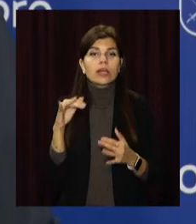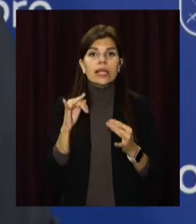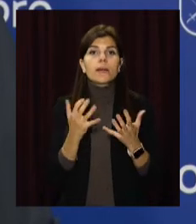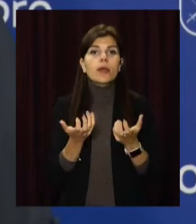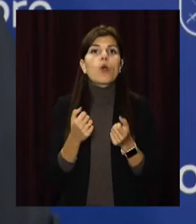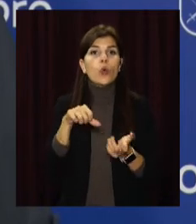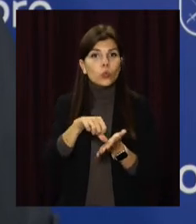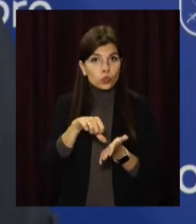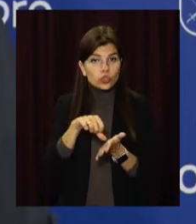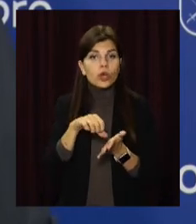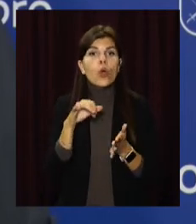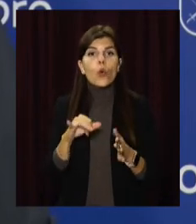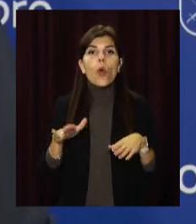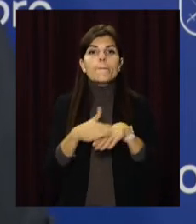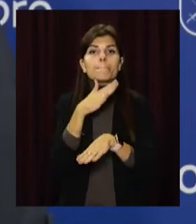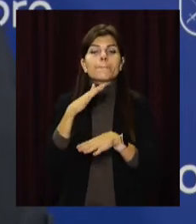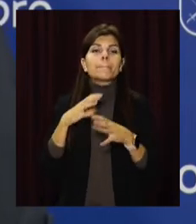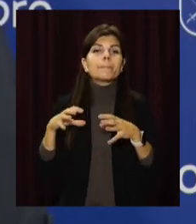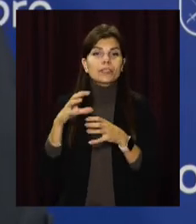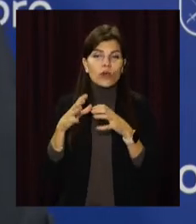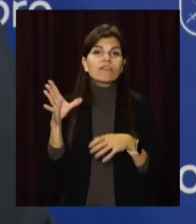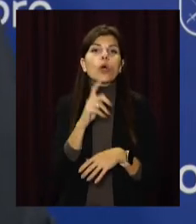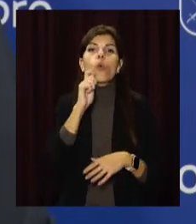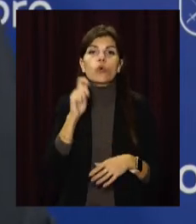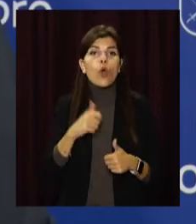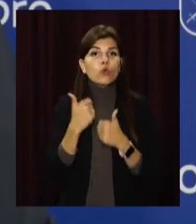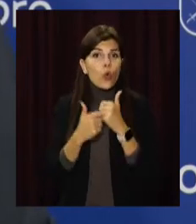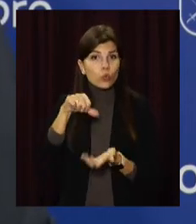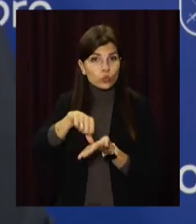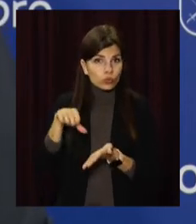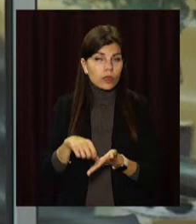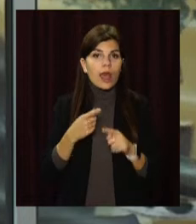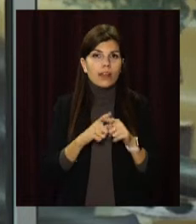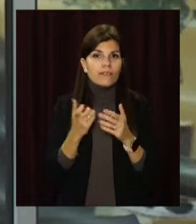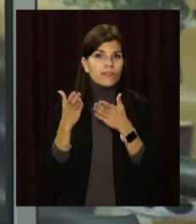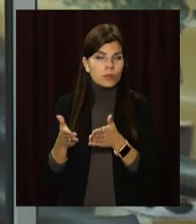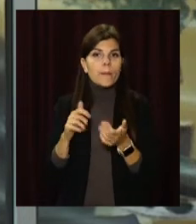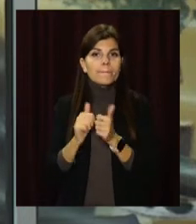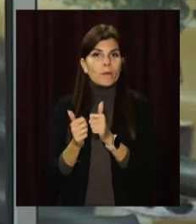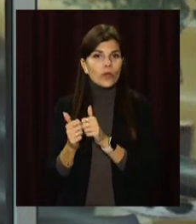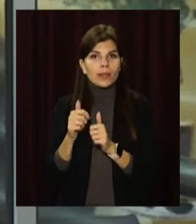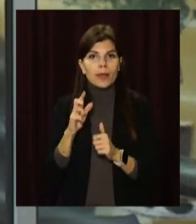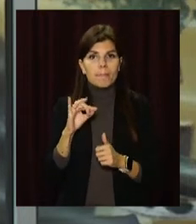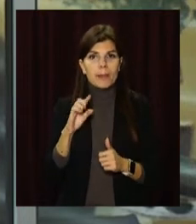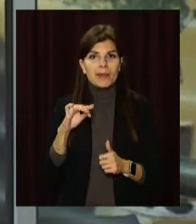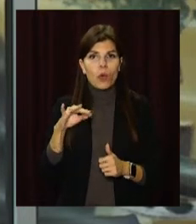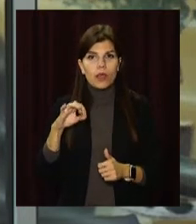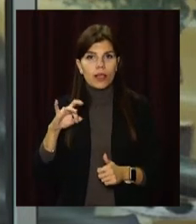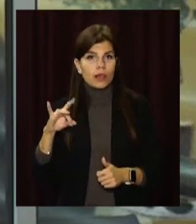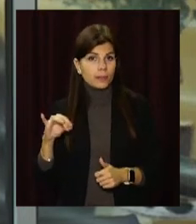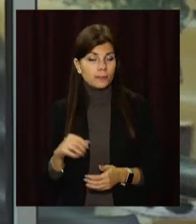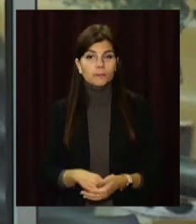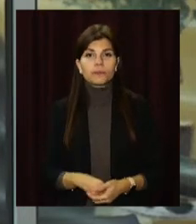приймати участь у міжнародних та всеукраїнських конкурсах. У Дніпрі триває розчищення